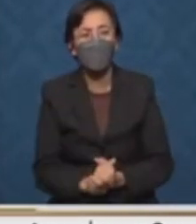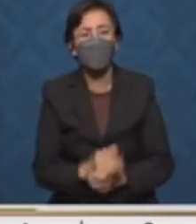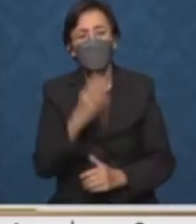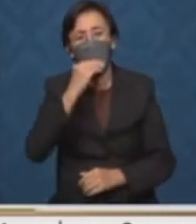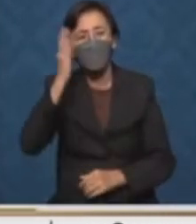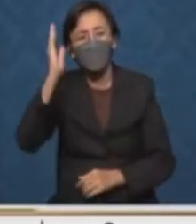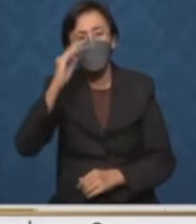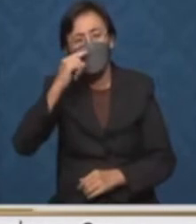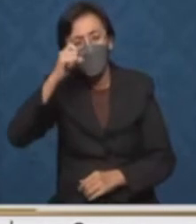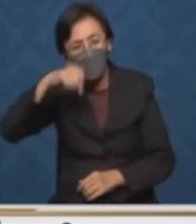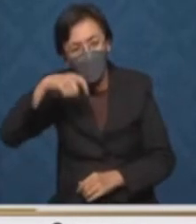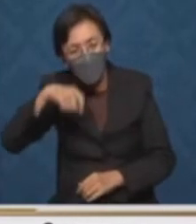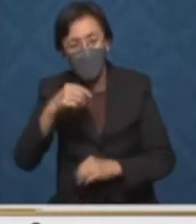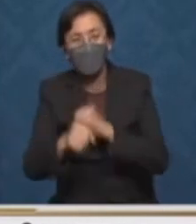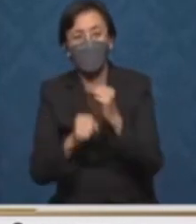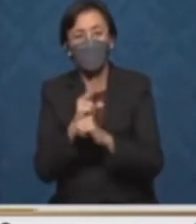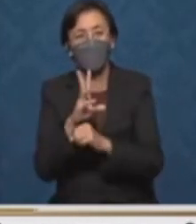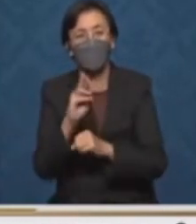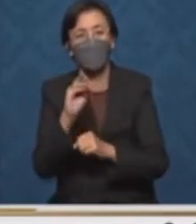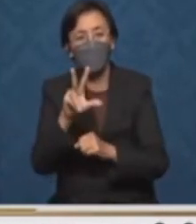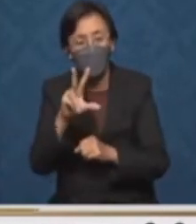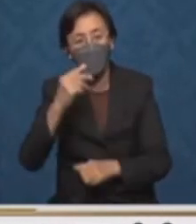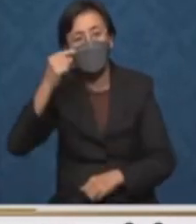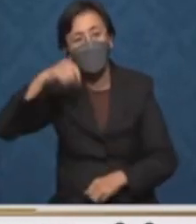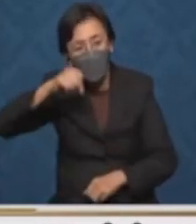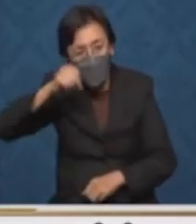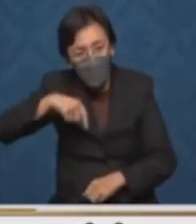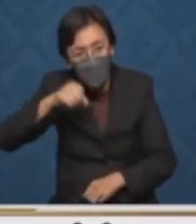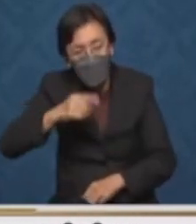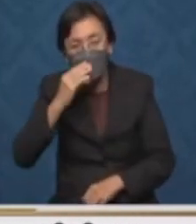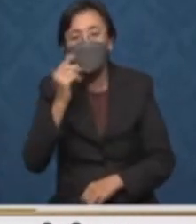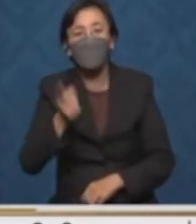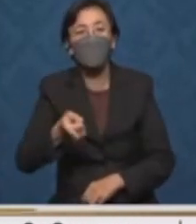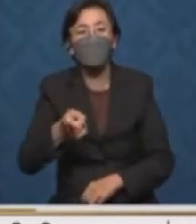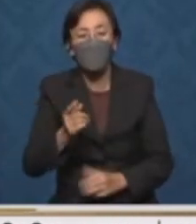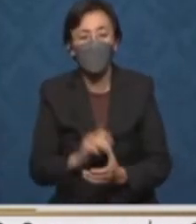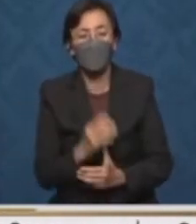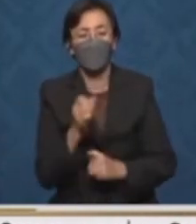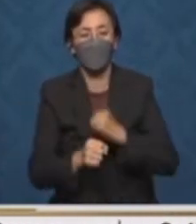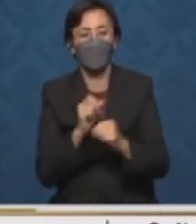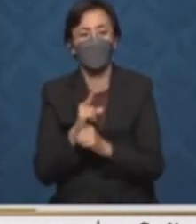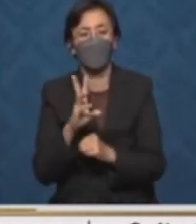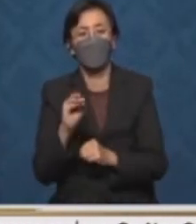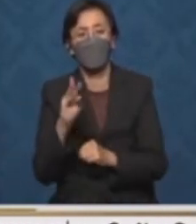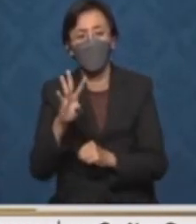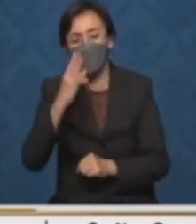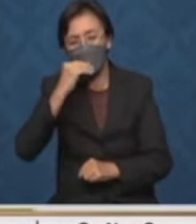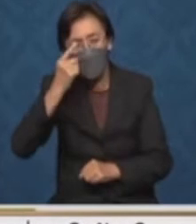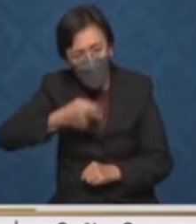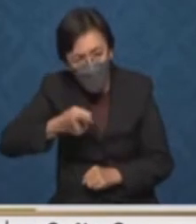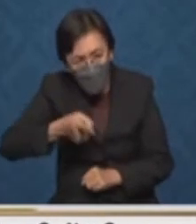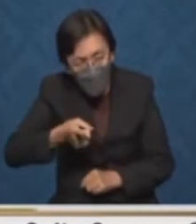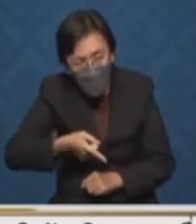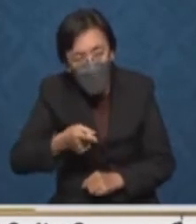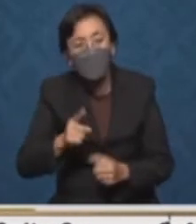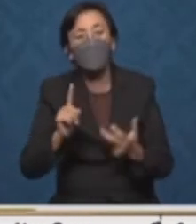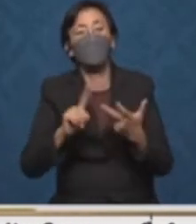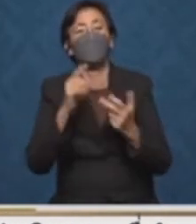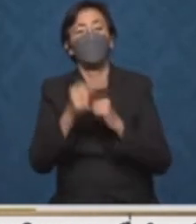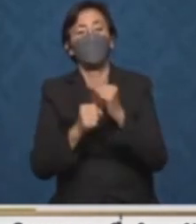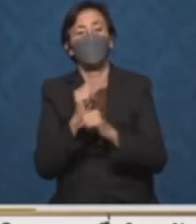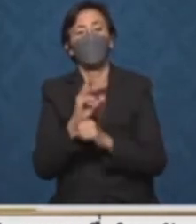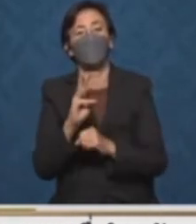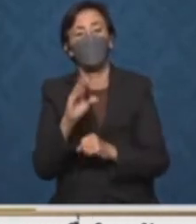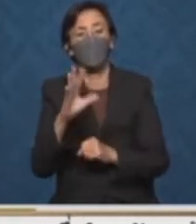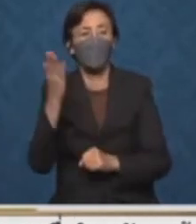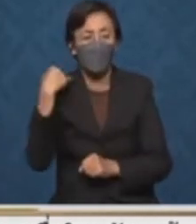ไอ้ปลายปี63ไม่ไว้วางใจก็เรื่องนี้ไอ้ปลายปี64ก็เรื่องนี้ไอ้ปลายมาปี65วัน